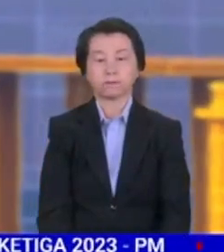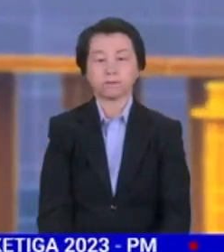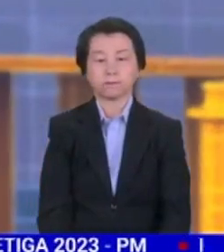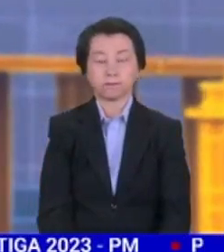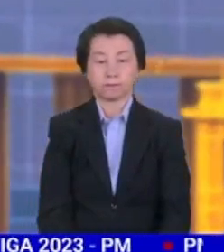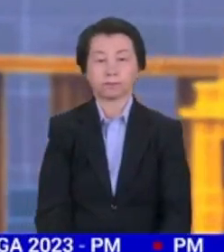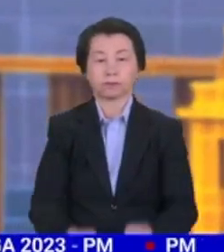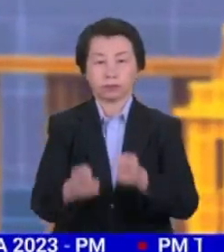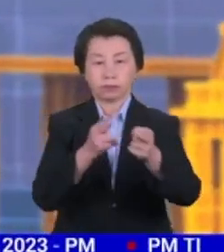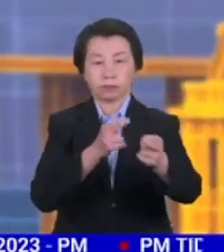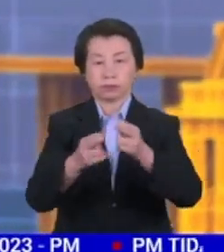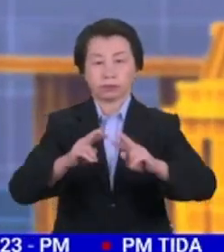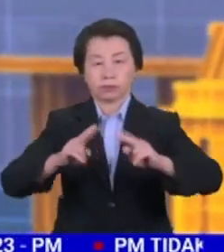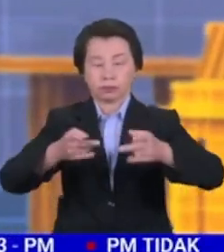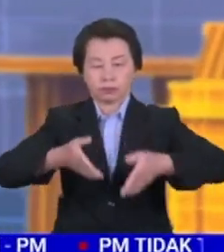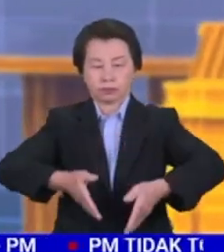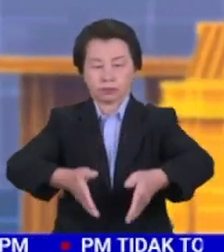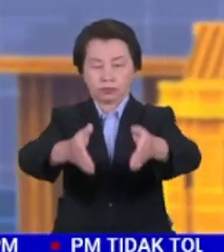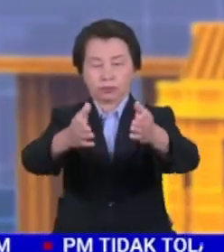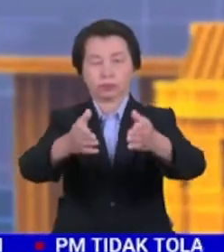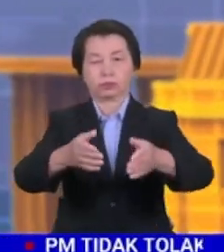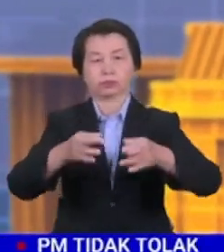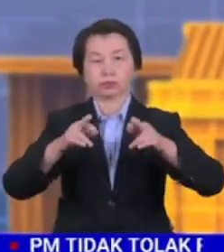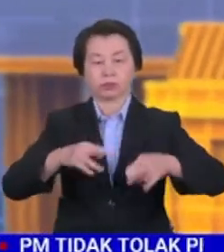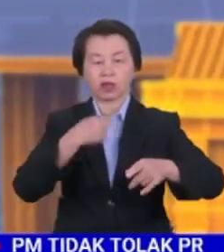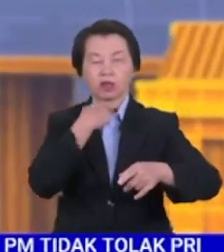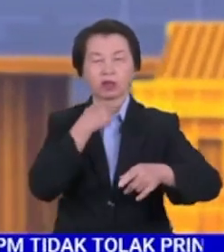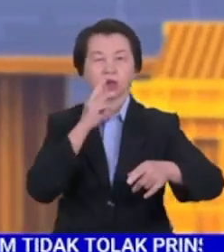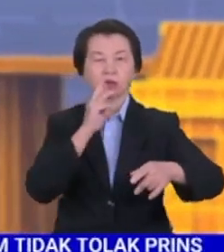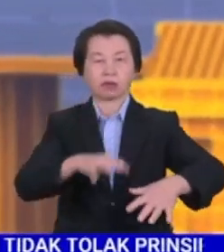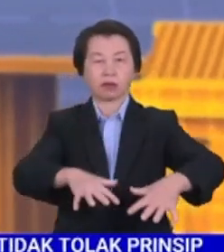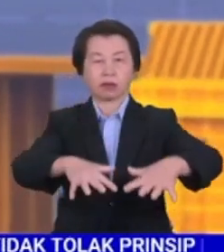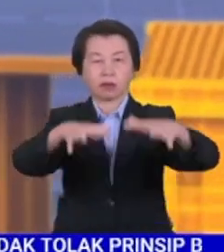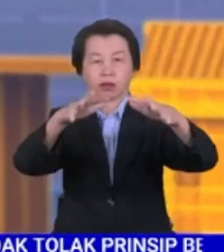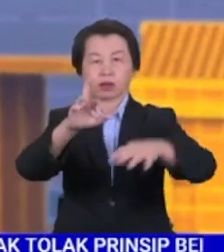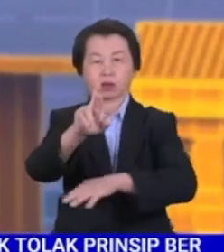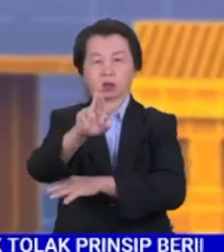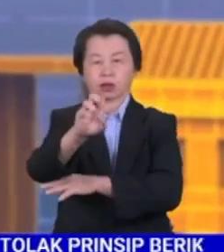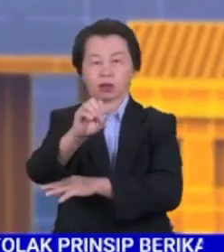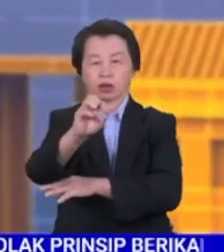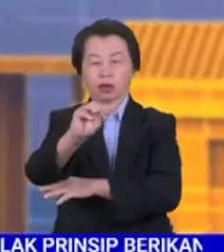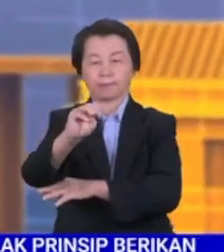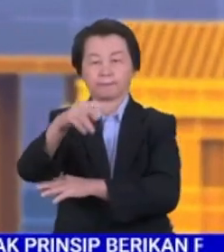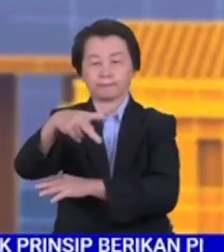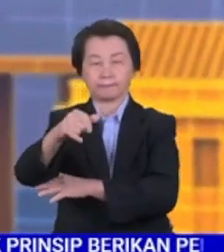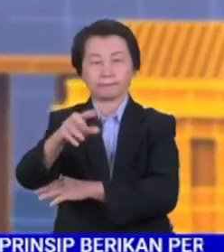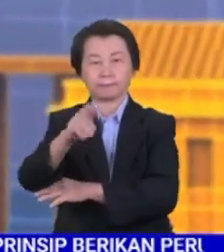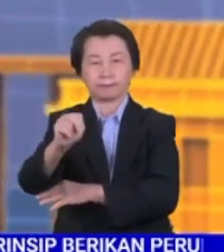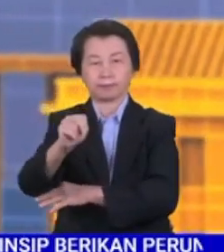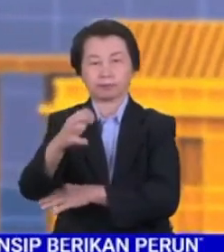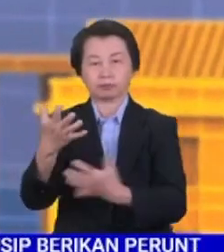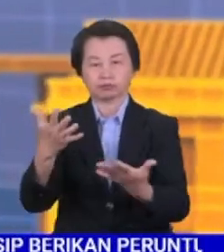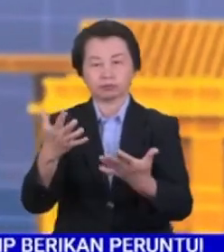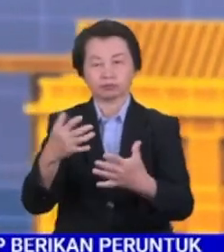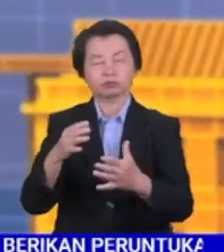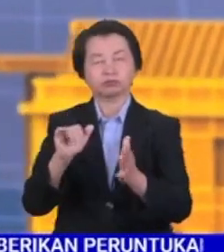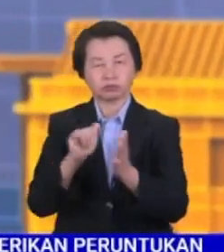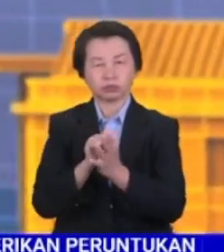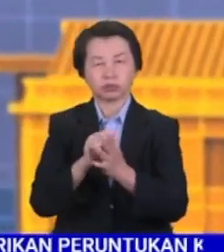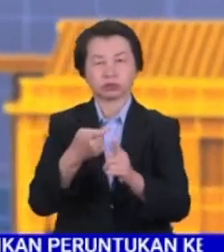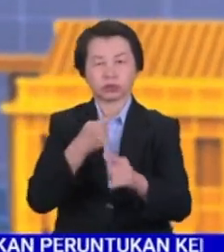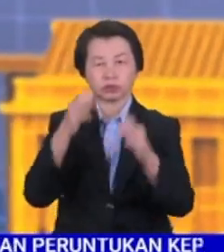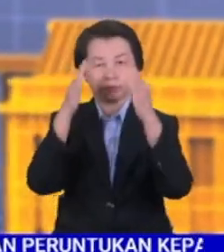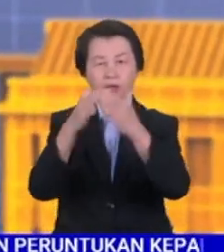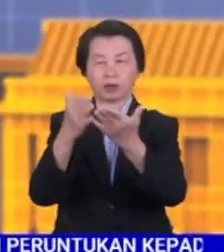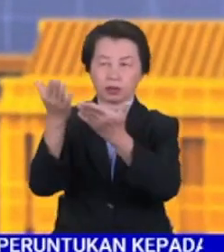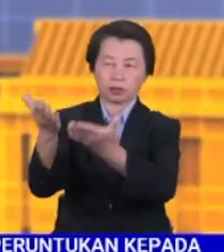Baik, saudara, usaha memulihkan jalan perhubungan penduduk yang terjejas banjir di Rompin. Inisiatif kerajaan negeri itu antara perkongsian dari